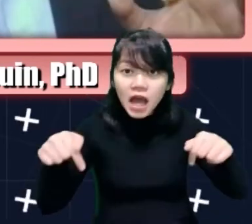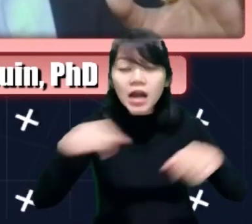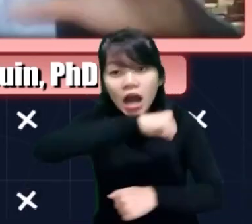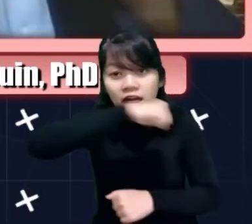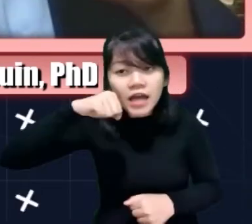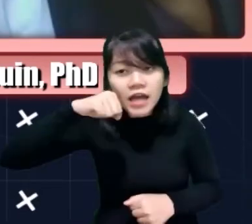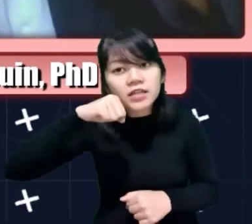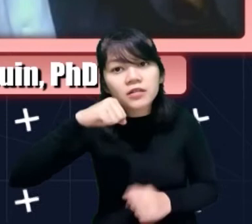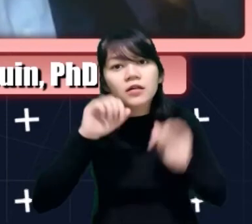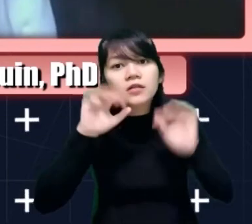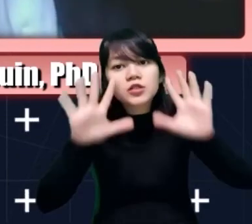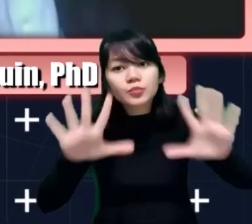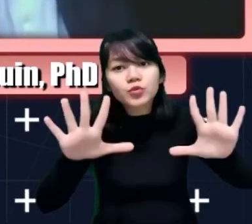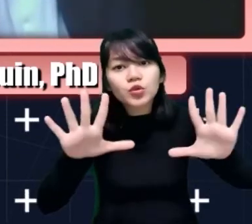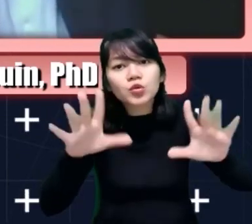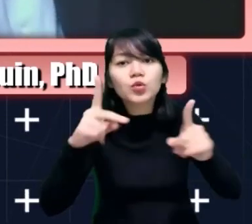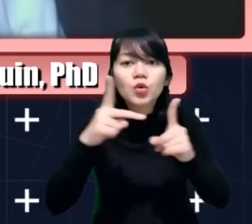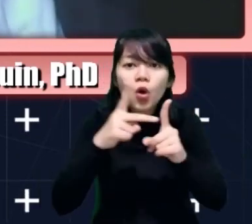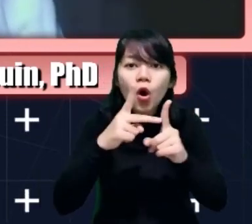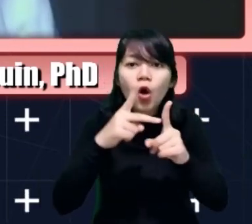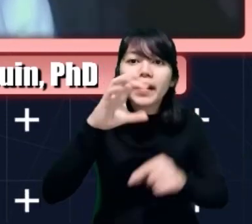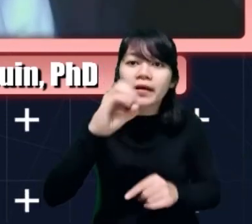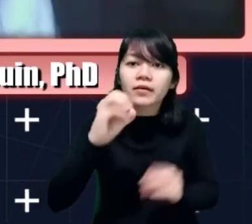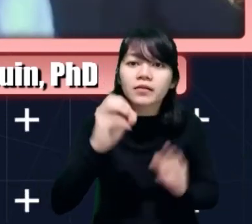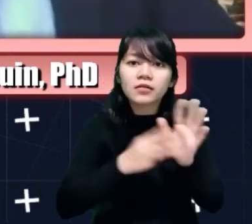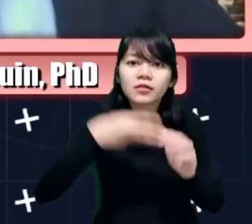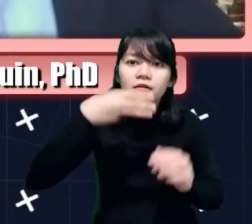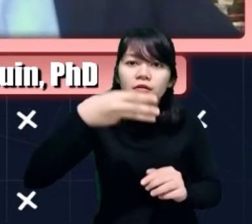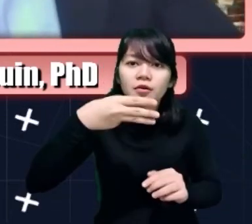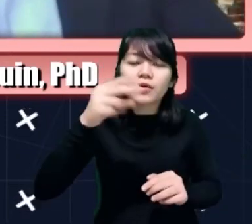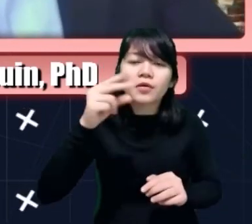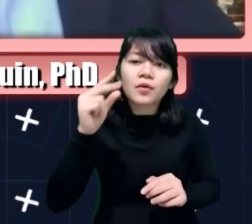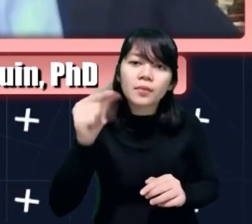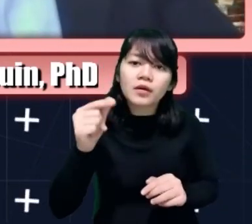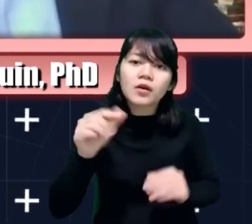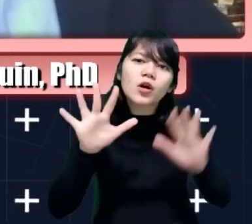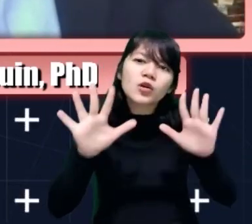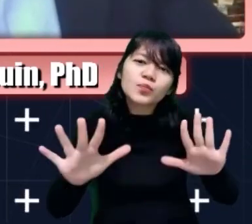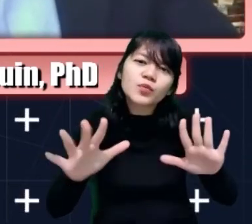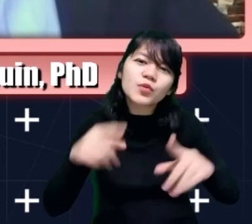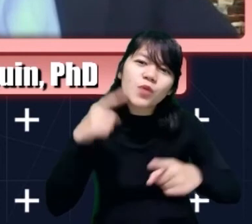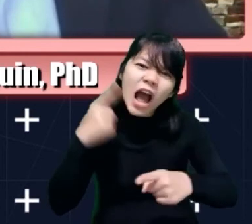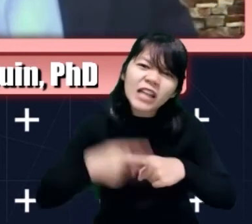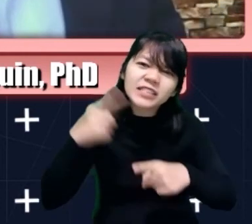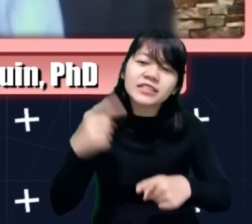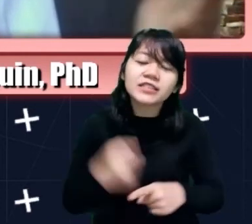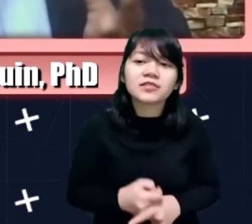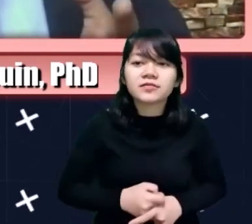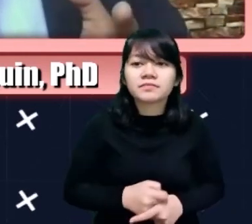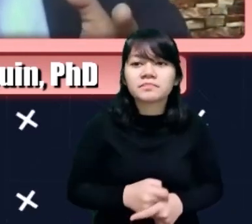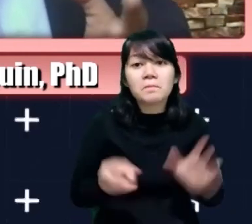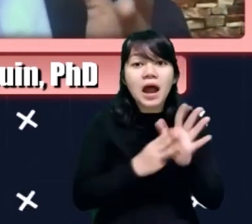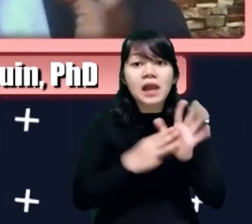enak. Makan daging sampai 10 homer, 10 kali lipat daging daripada mana. Lalu ayat yang selanjutnya